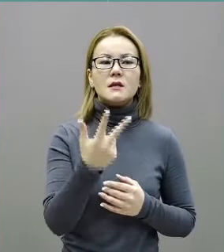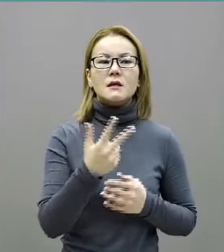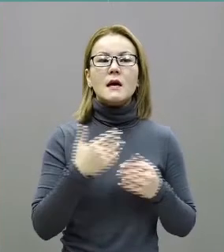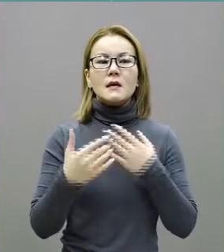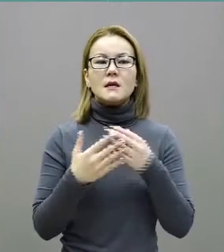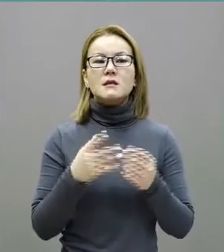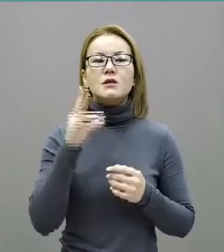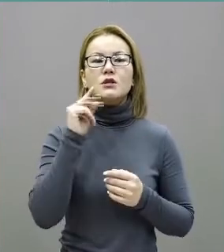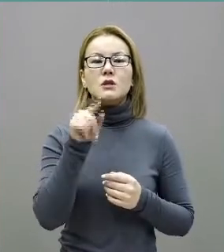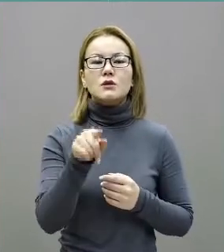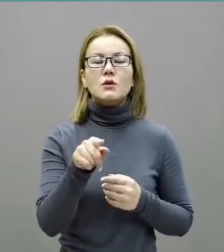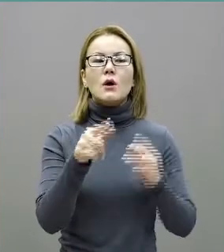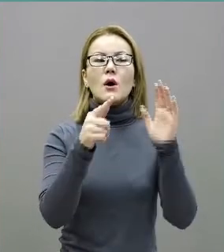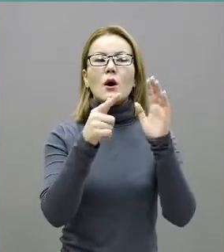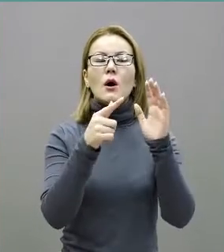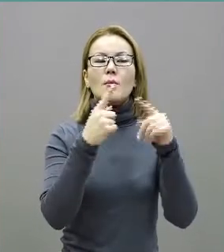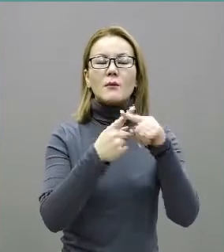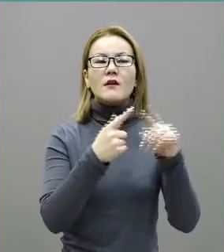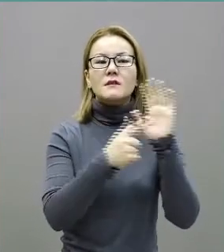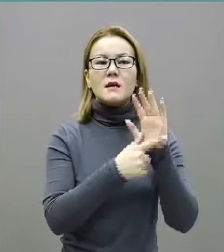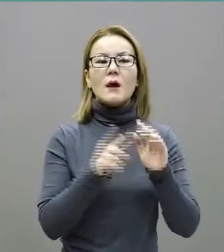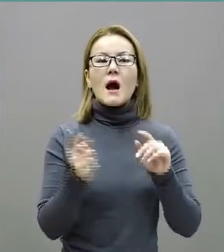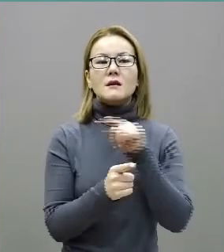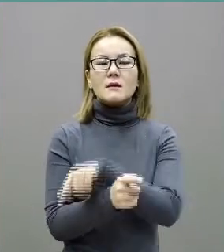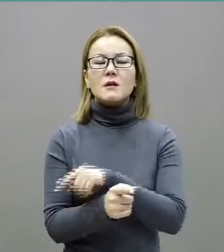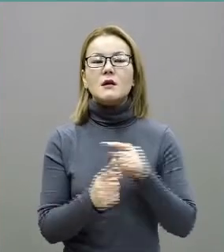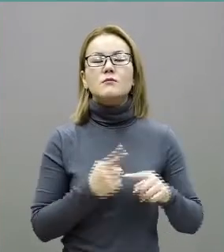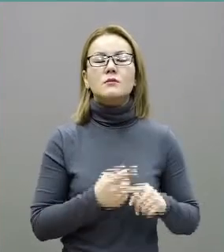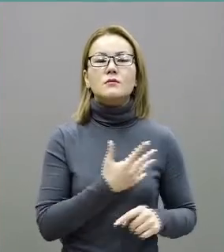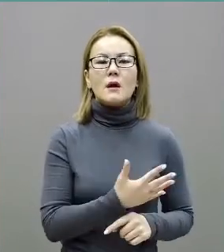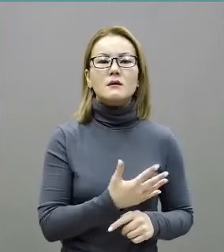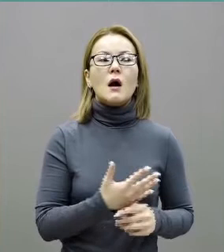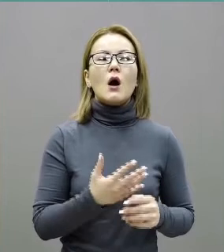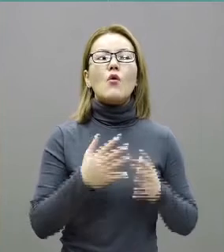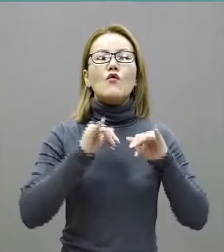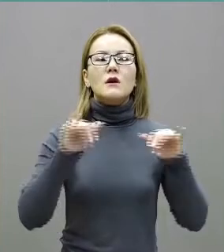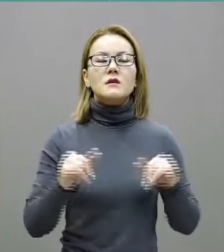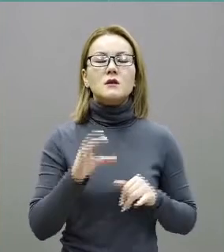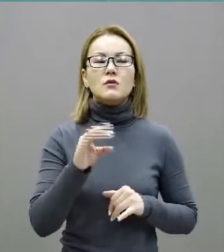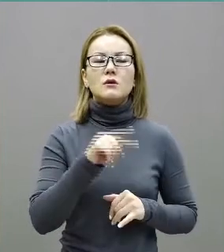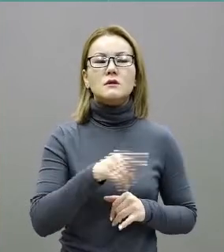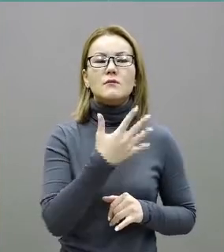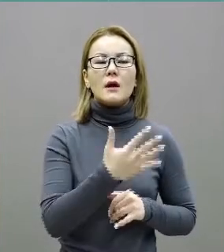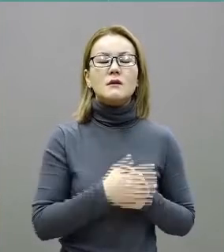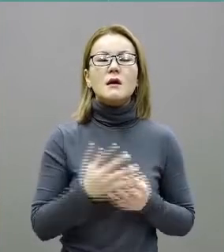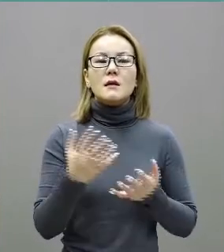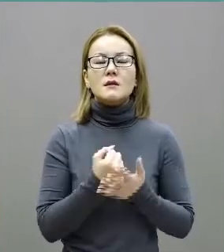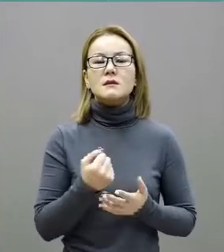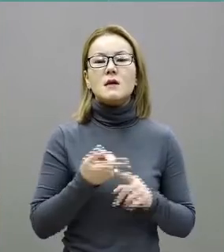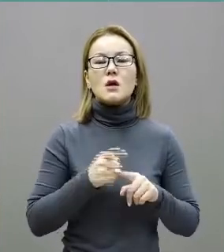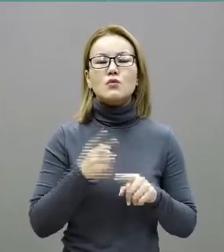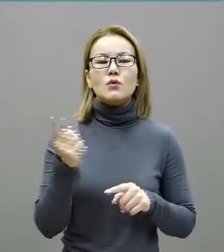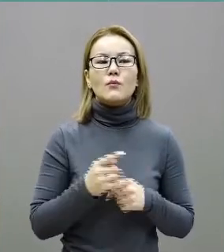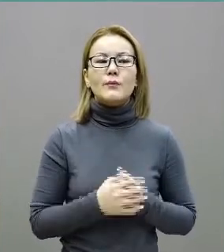числитель этой дроби прибавить 7 к знаменателю 5 то оно увеличится на 0,5 найдите эту